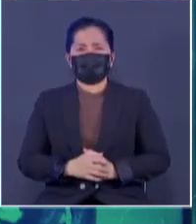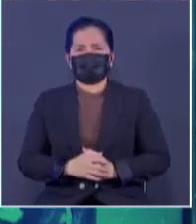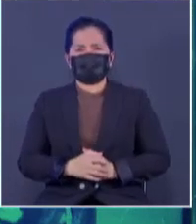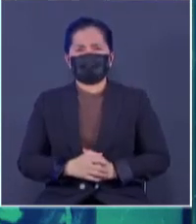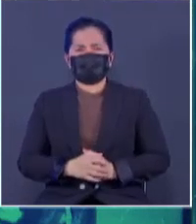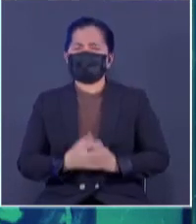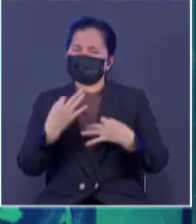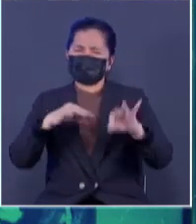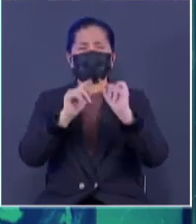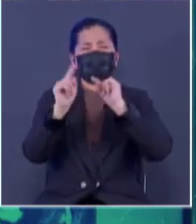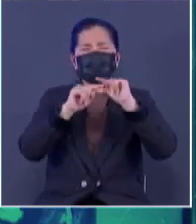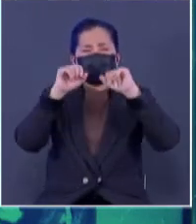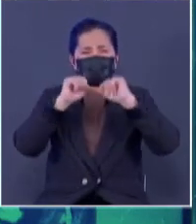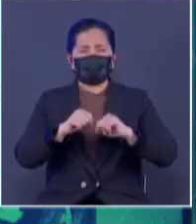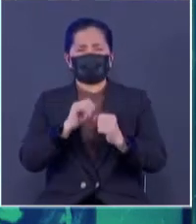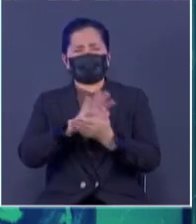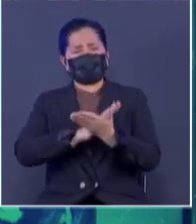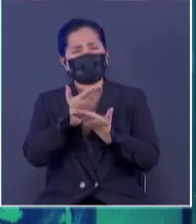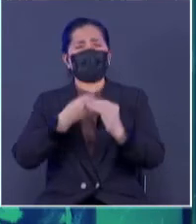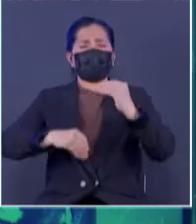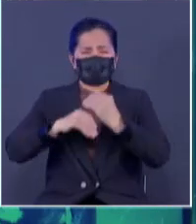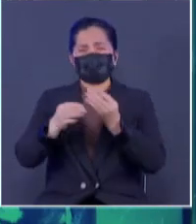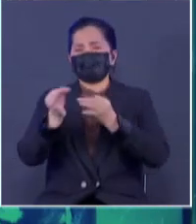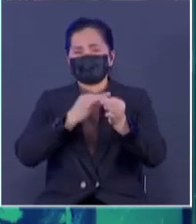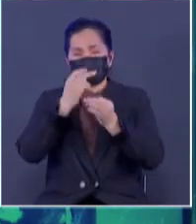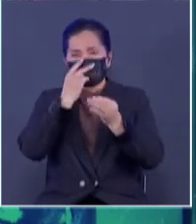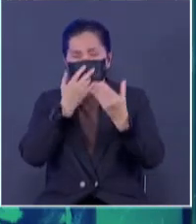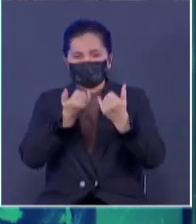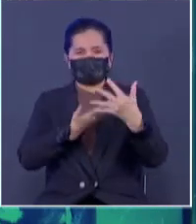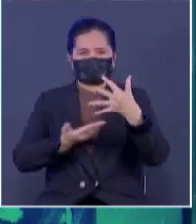ดต่อประสานกันขอเอกสารเพิ่มเติมให้ชี้แจงรายละเอียดจะได้เห็นความเคลื่อนไหวกันนะครับ